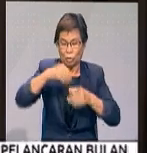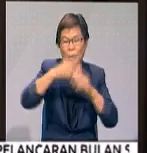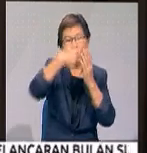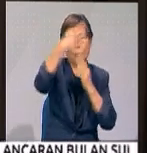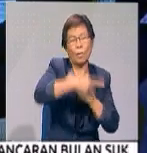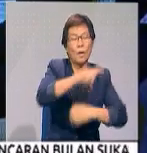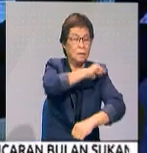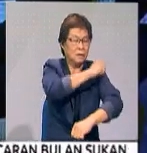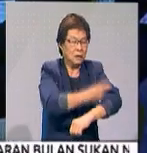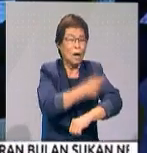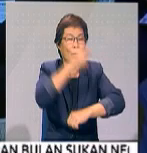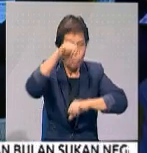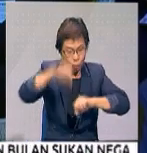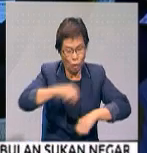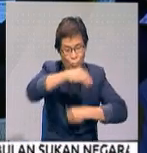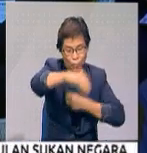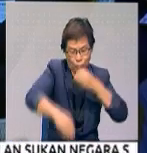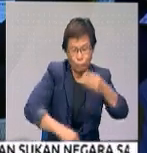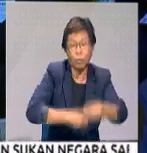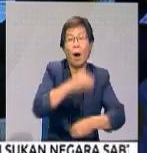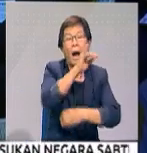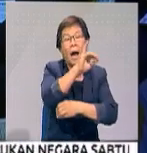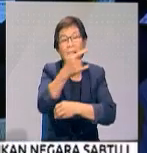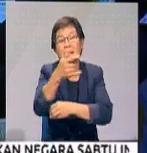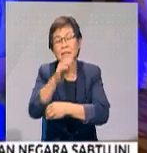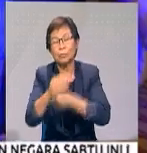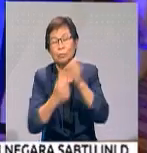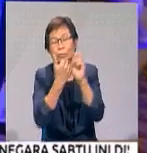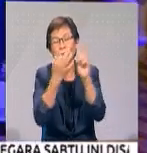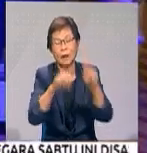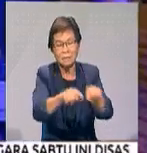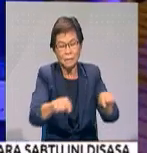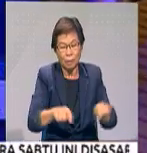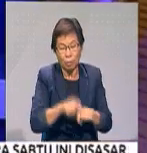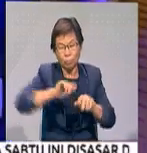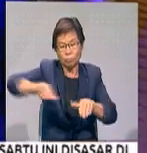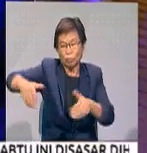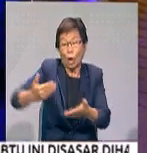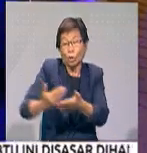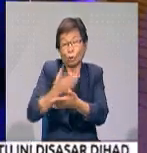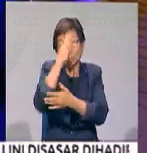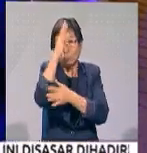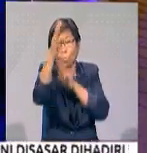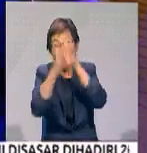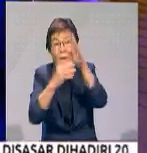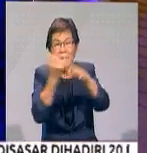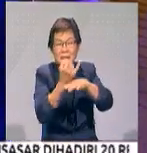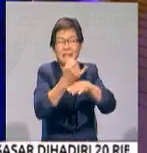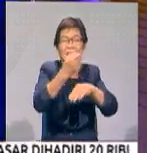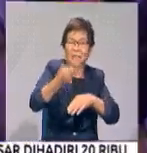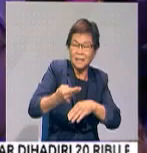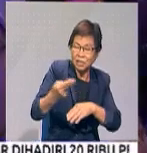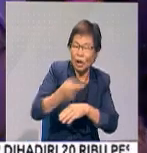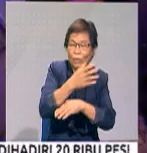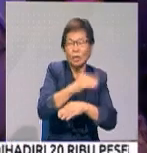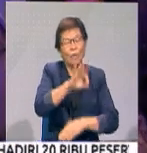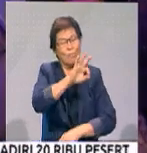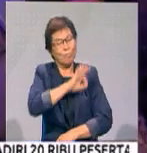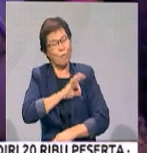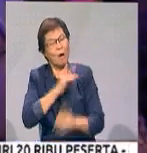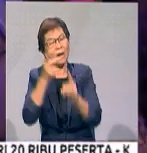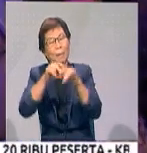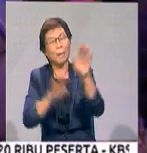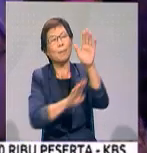tenaga boleh diperbaharui. iGEM 2019 menjadi platform memperkenal inovasi dalam industri hijau serta memanfaat